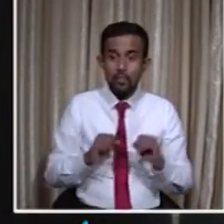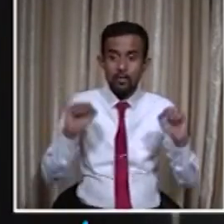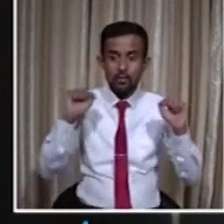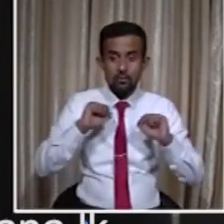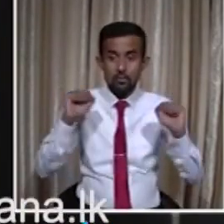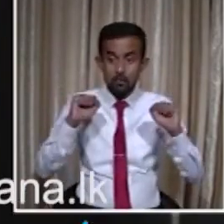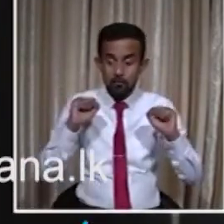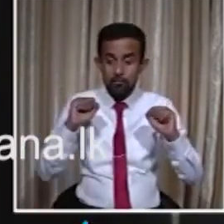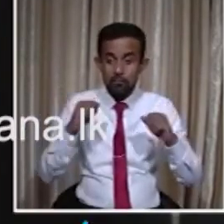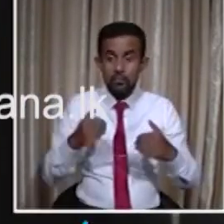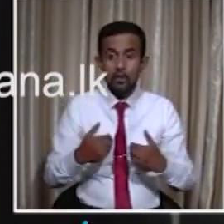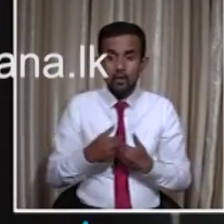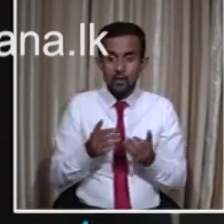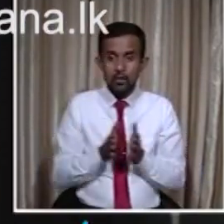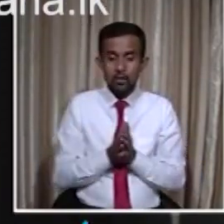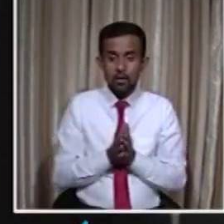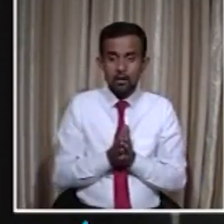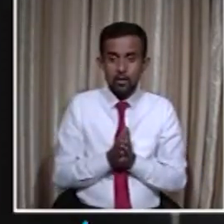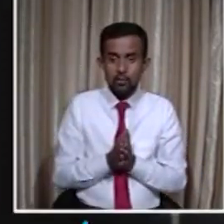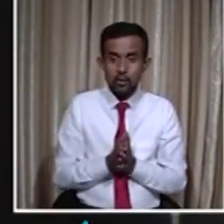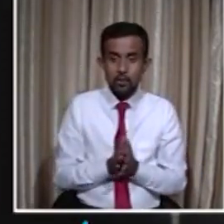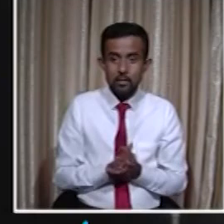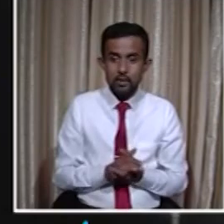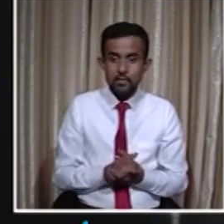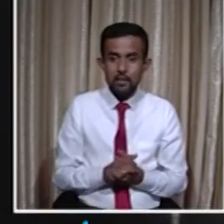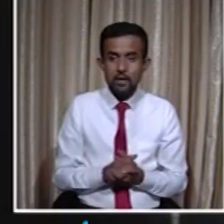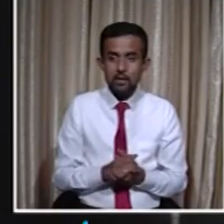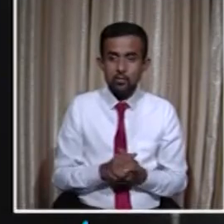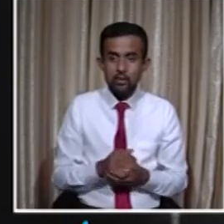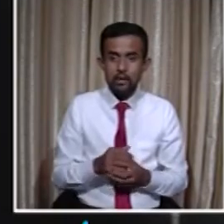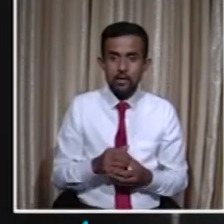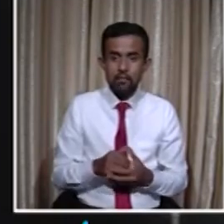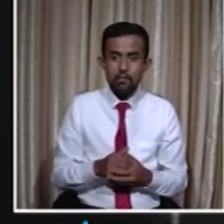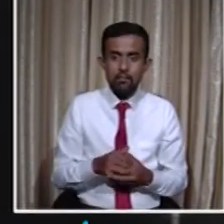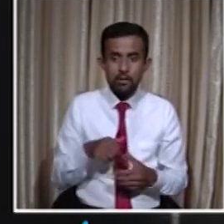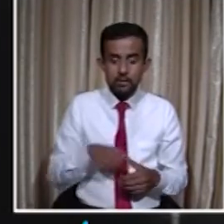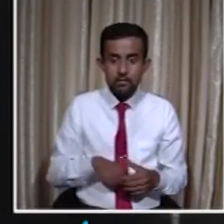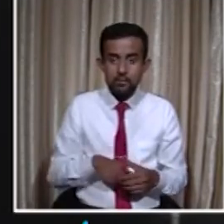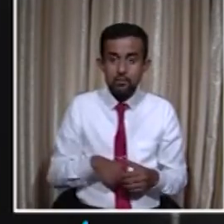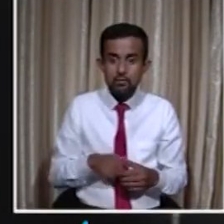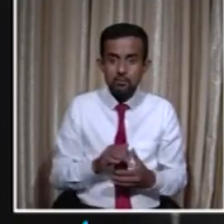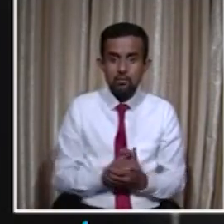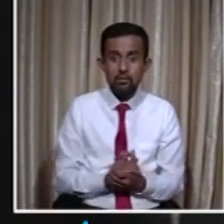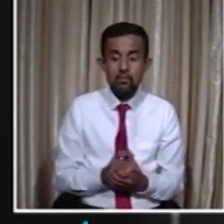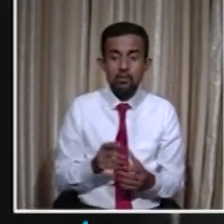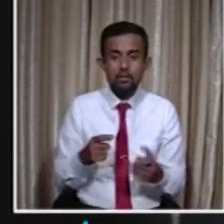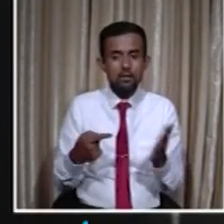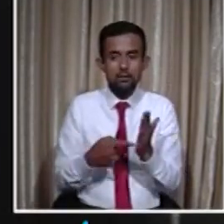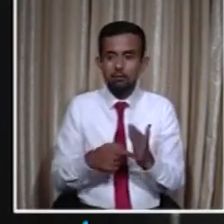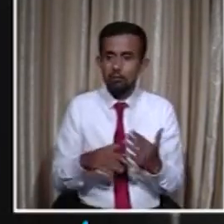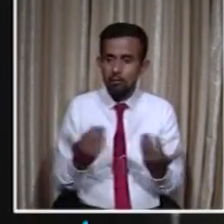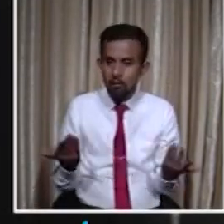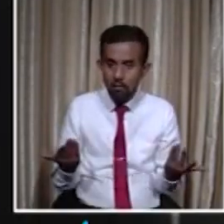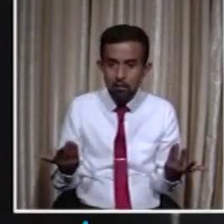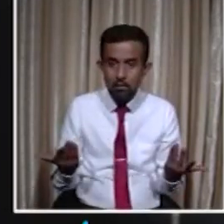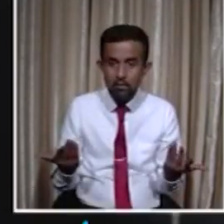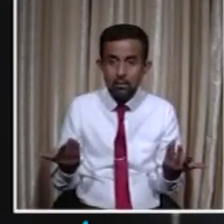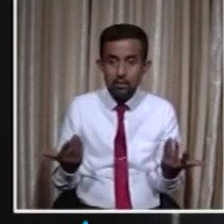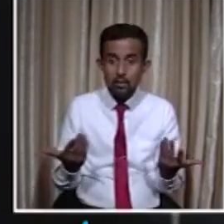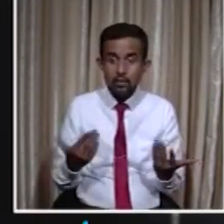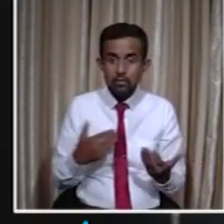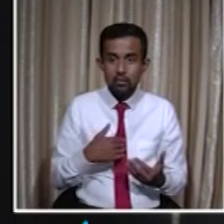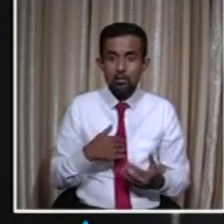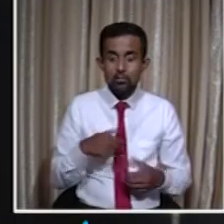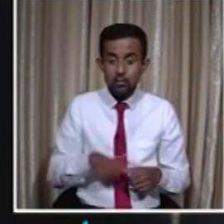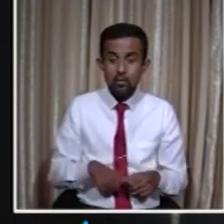අරගලයේදී තමන් බොහොම නිහතමානීව අවංකව කාටවත් කරදරයක් නැතුව කරපු අරගලයකට පහර දෙන්න